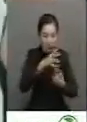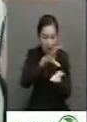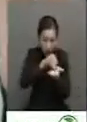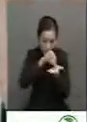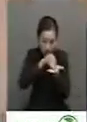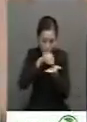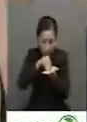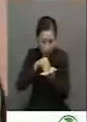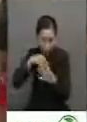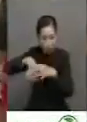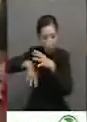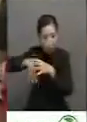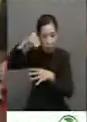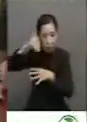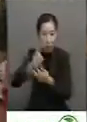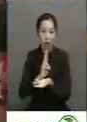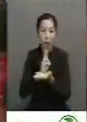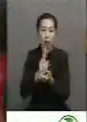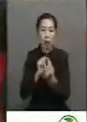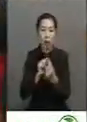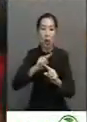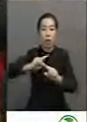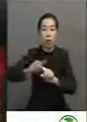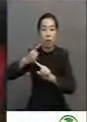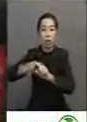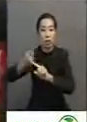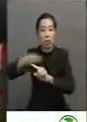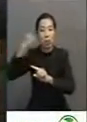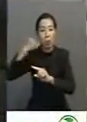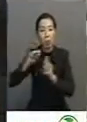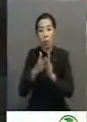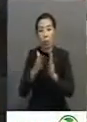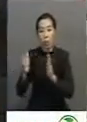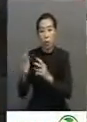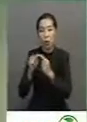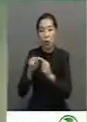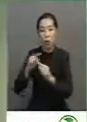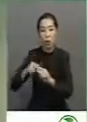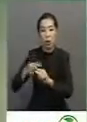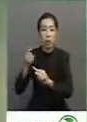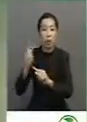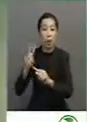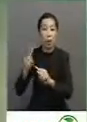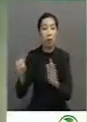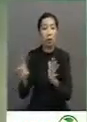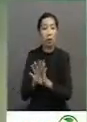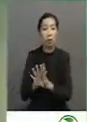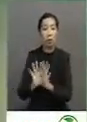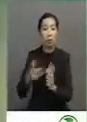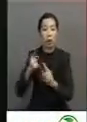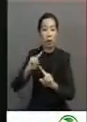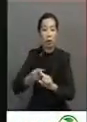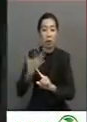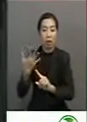เพื่อนำไปจับและก็แจกรางวัลต่อเนื่องทุกเดือนตลอดระยะเวลา12เดือนค่ะหรือว่าไปจนถึง31พฤษภา